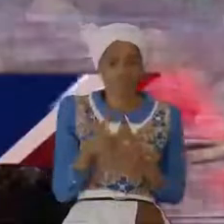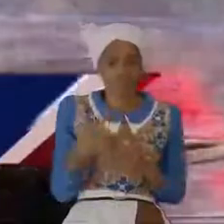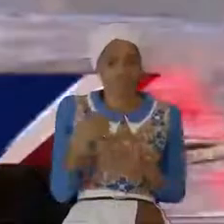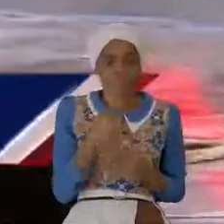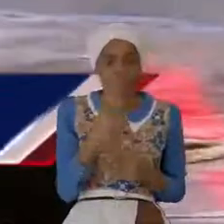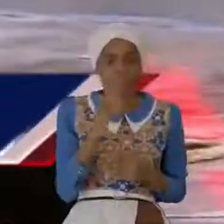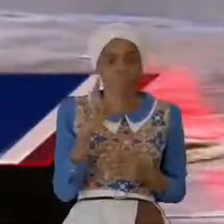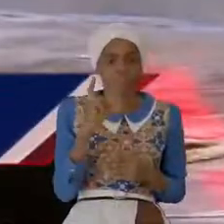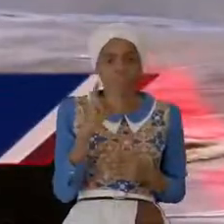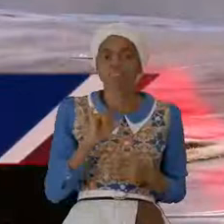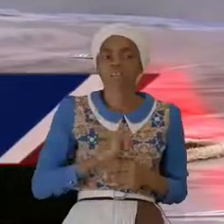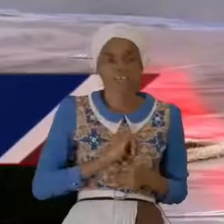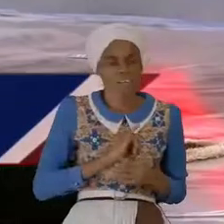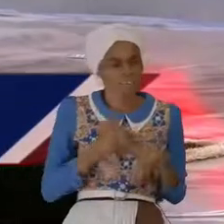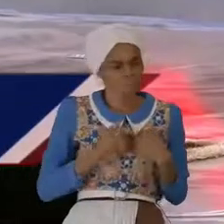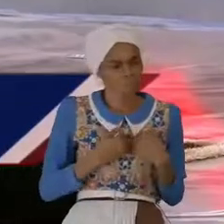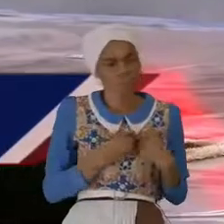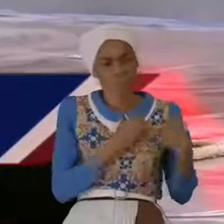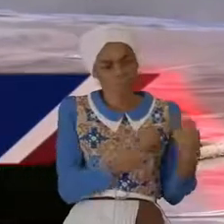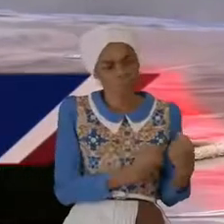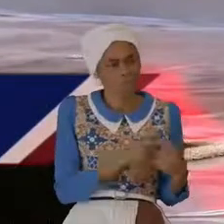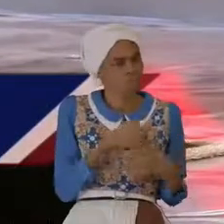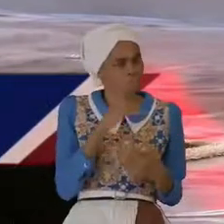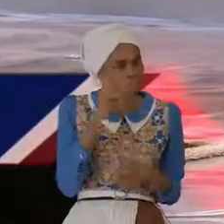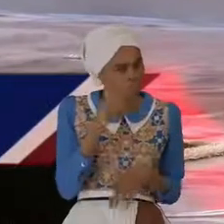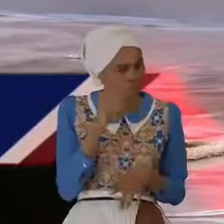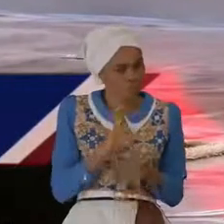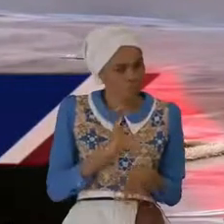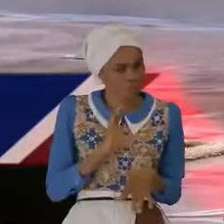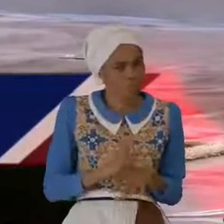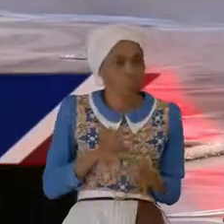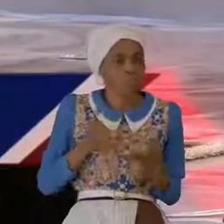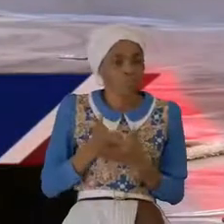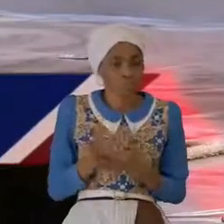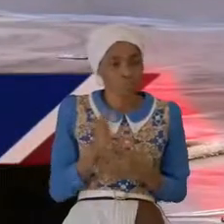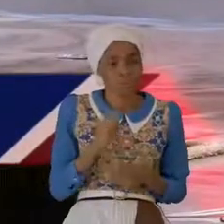Et dit Galates 5, verset 10.